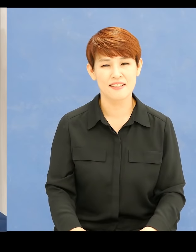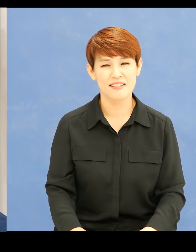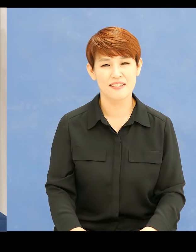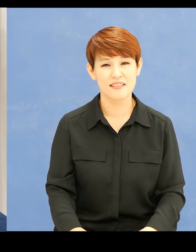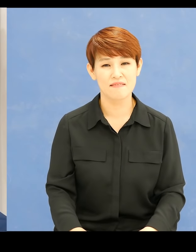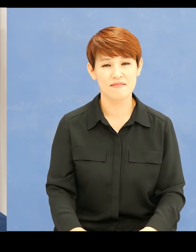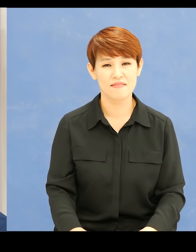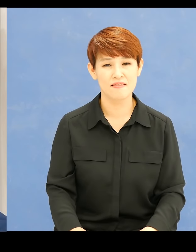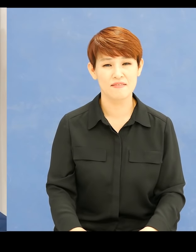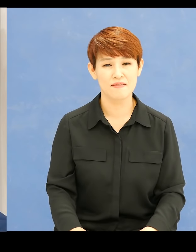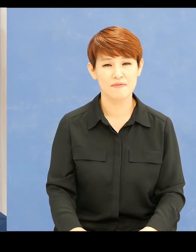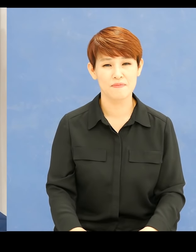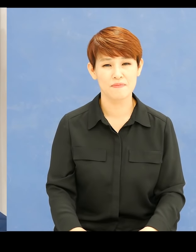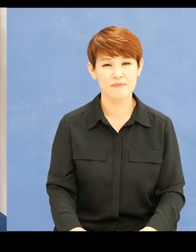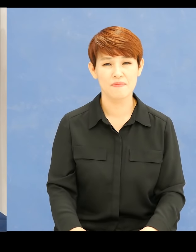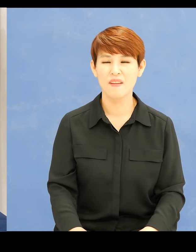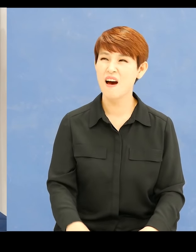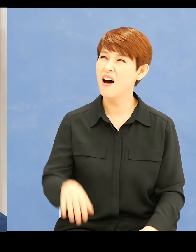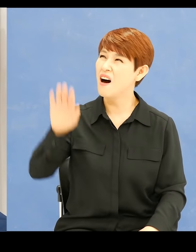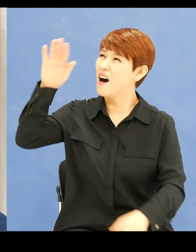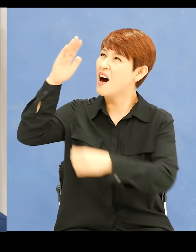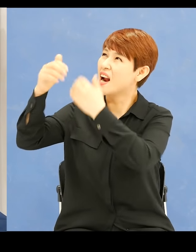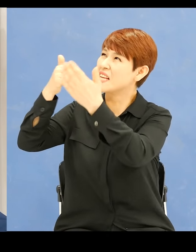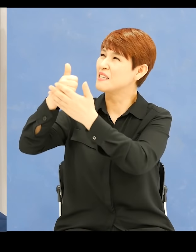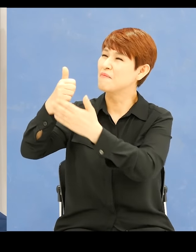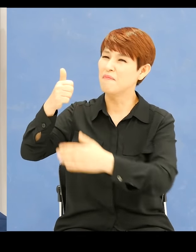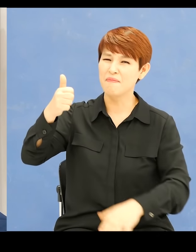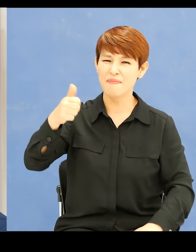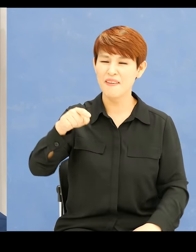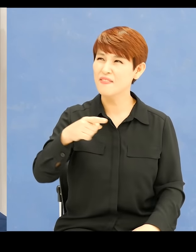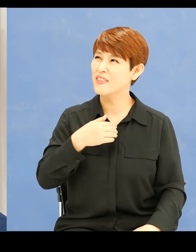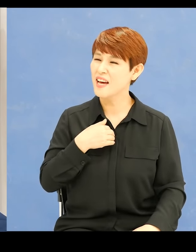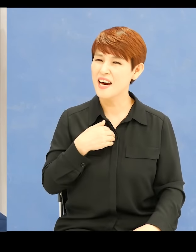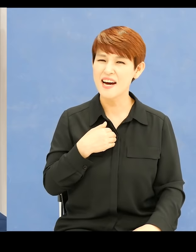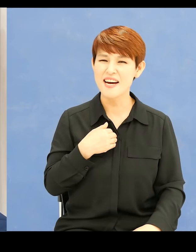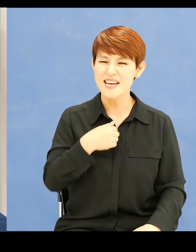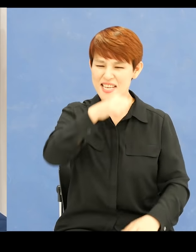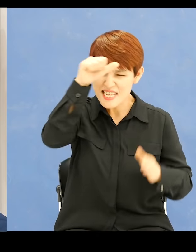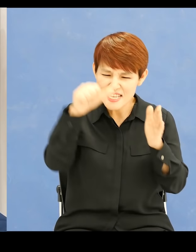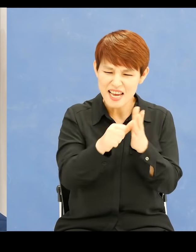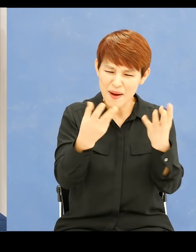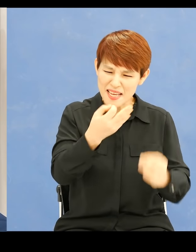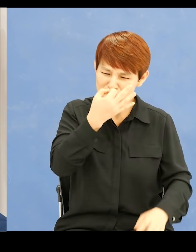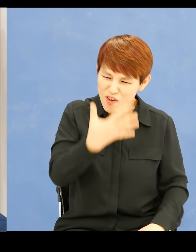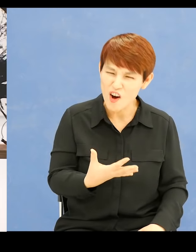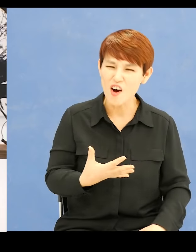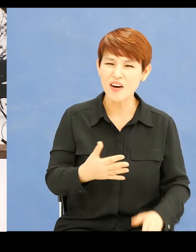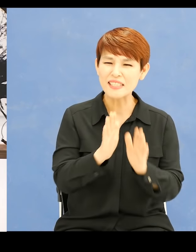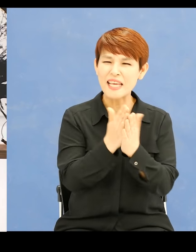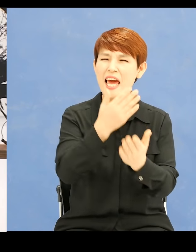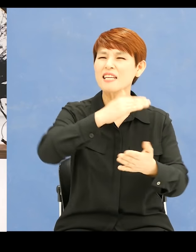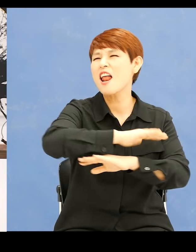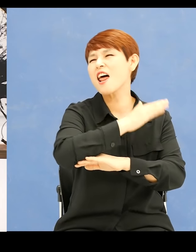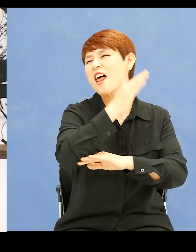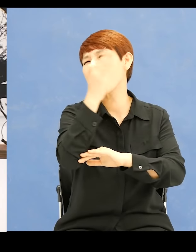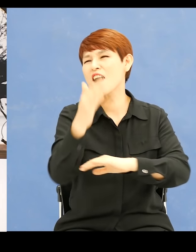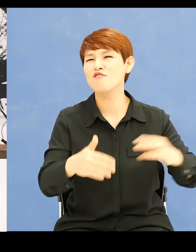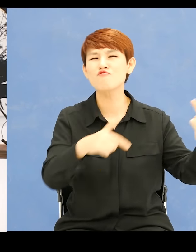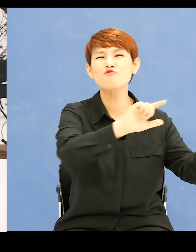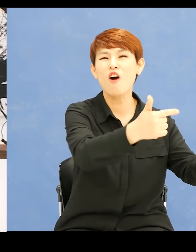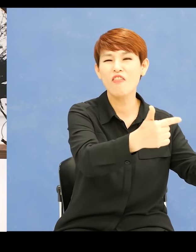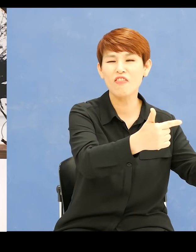제가 정말 찬송도 멈췄을 것 같아요. 하나님 2권도 커버가 안 되는데. 무슨 7권을 보내서 나보고 뭐 왜 이러시냐고 하나님. 별이 7개도